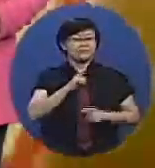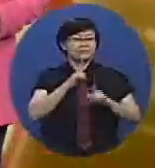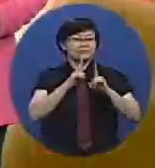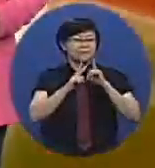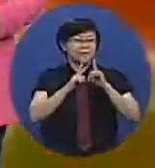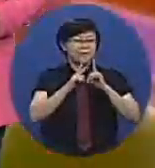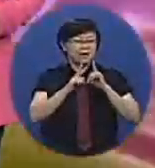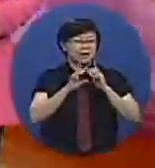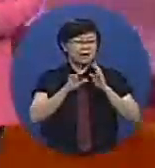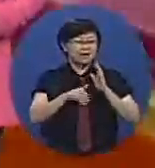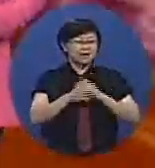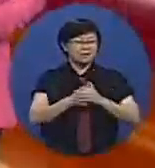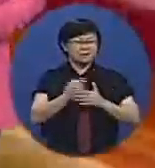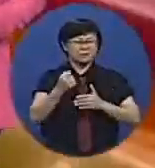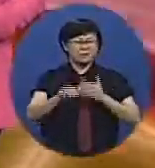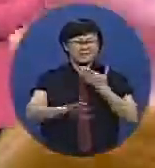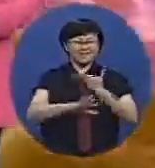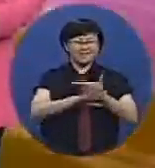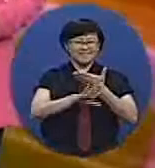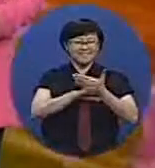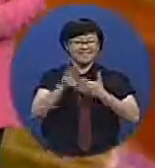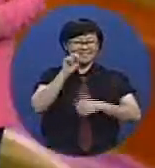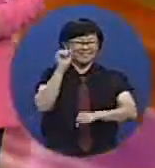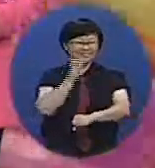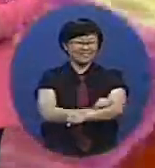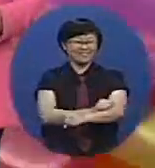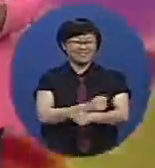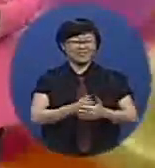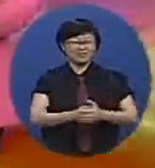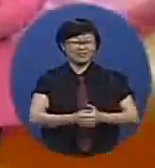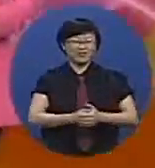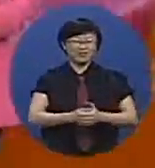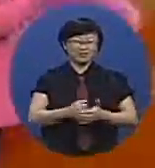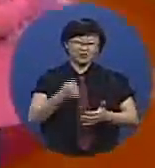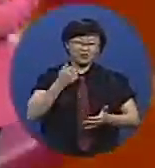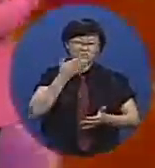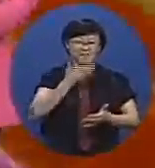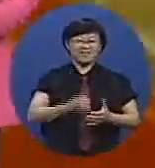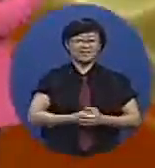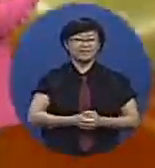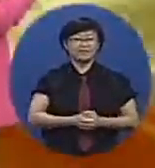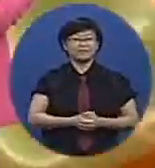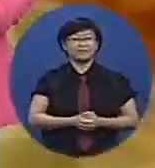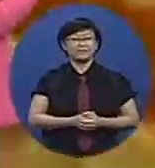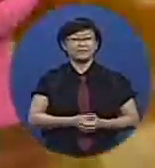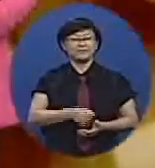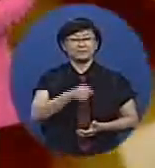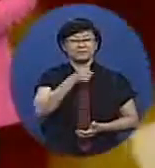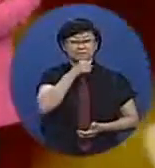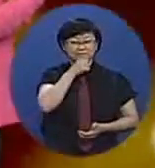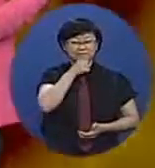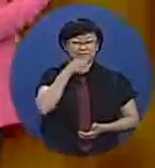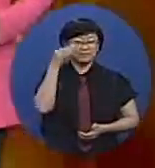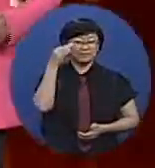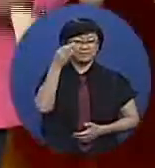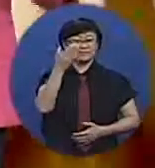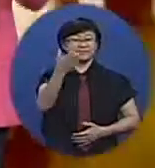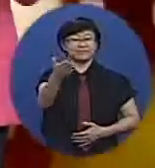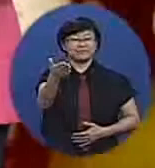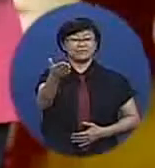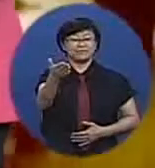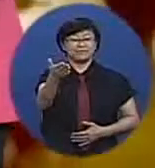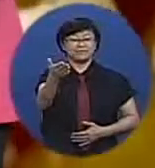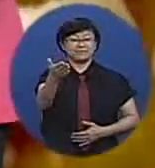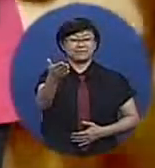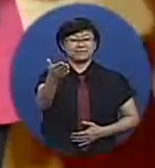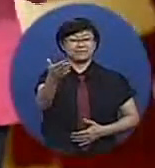말씀하실 때하고는 딴판이네요. 예. 아유, 노래는 뭐 그냥 네. 잘 불러주시네요. 네, 점수 보겠습니다. 점수